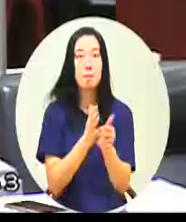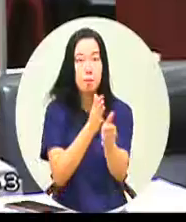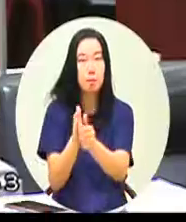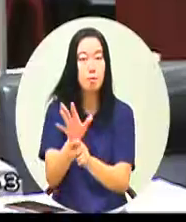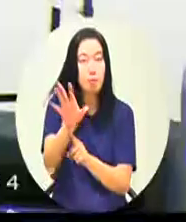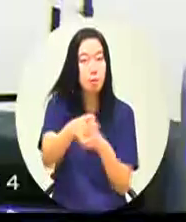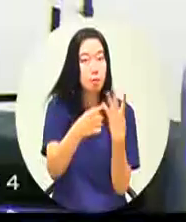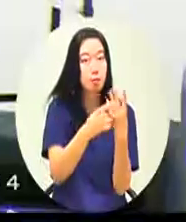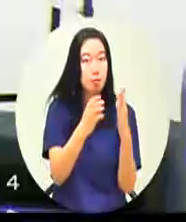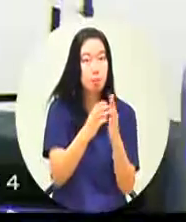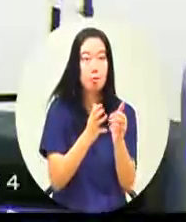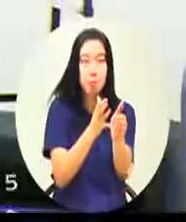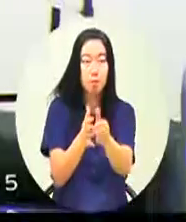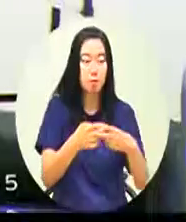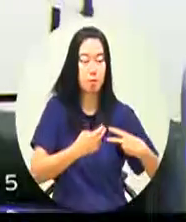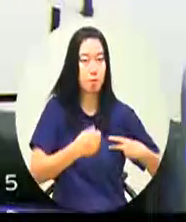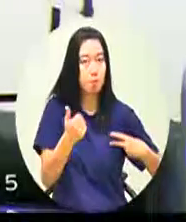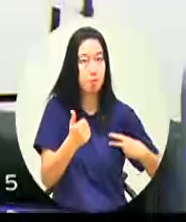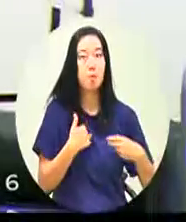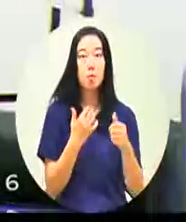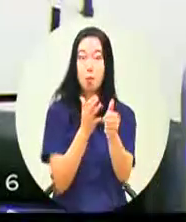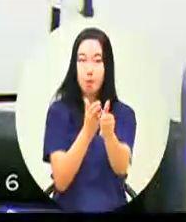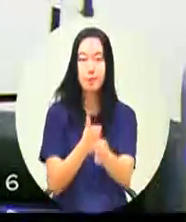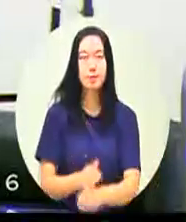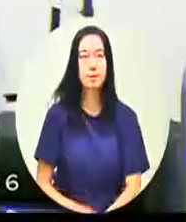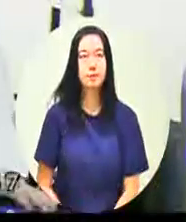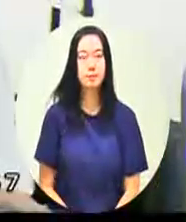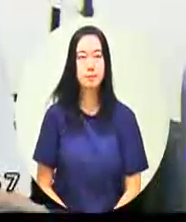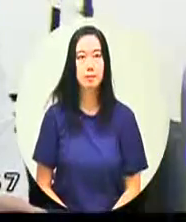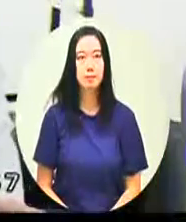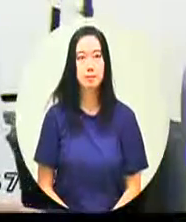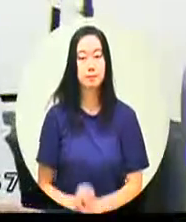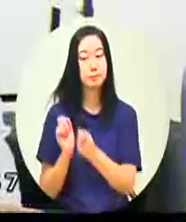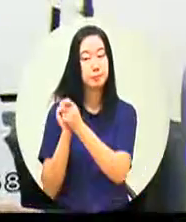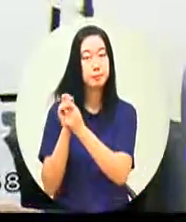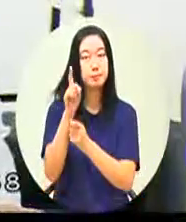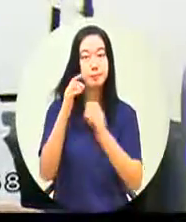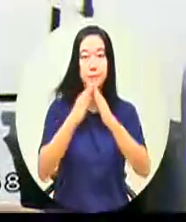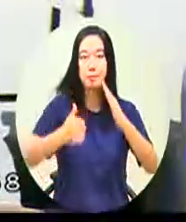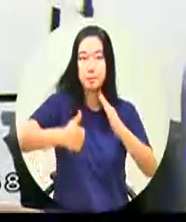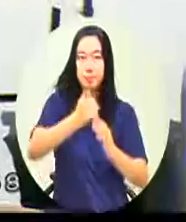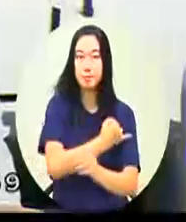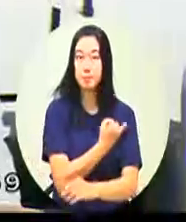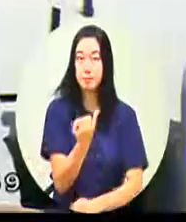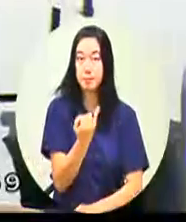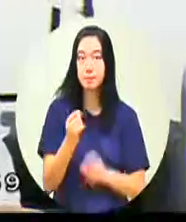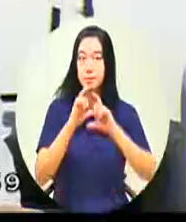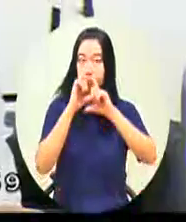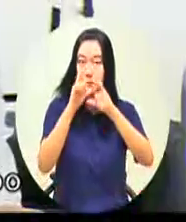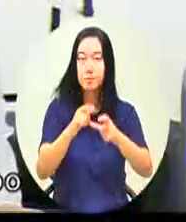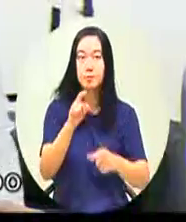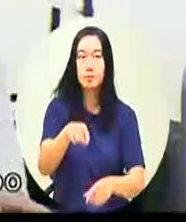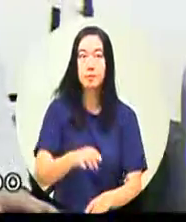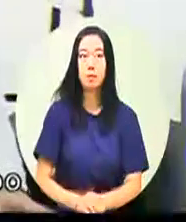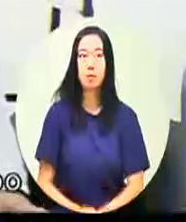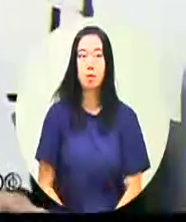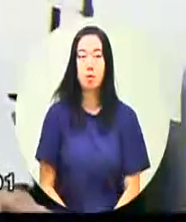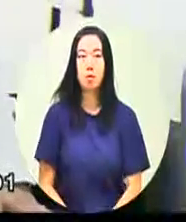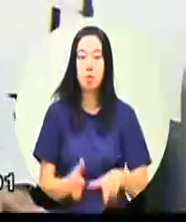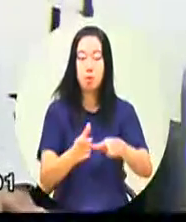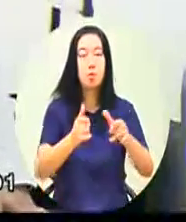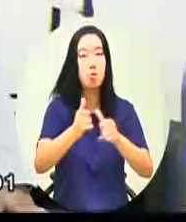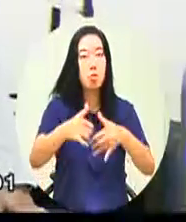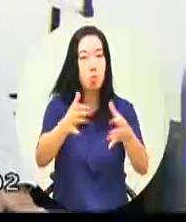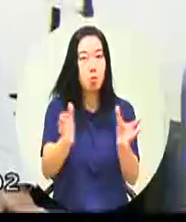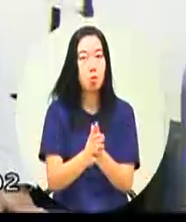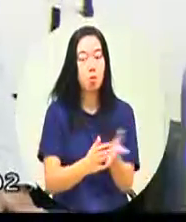业局吼，蔡局长哦。局长，我想在前几天吼，市长在答复我们有一些公民团体来到议会陈